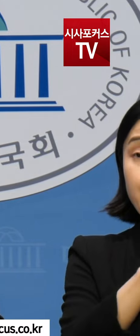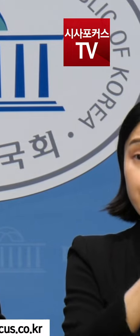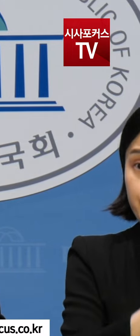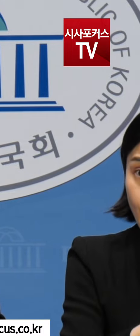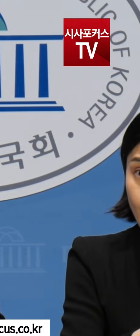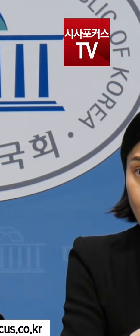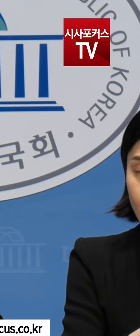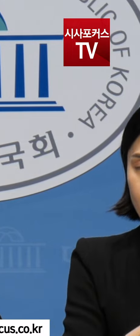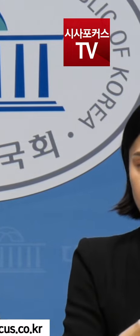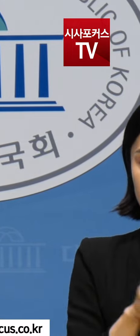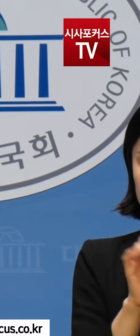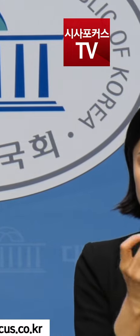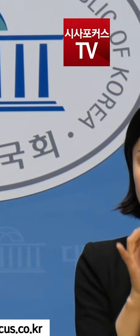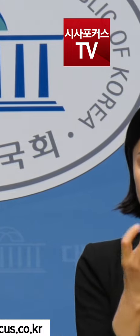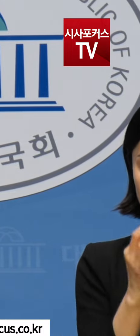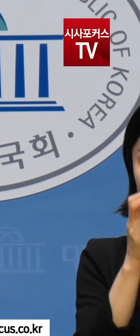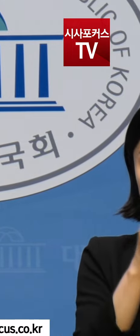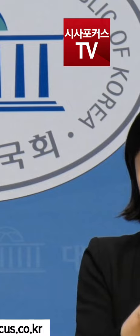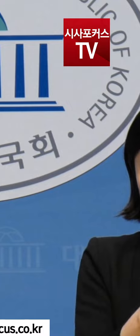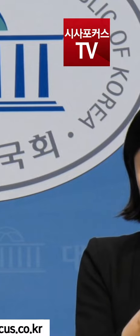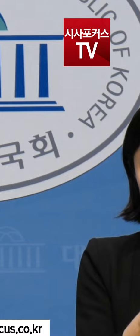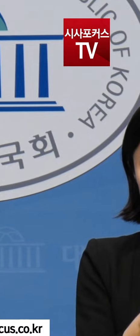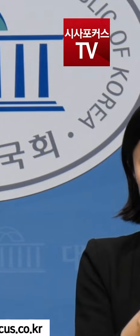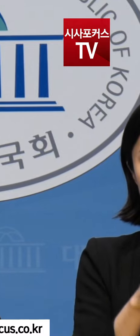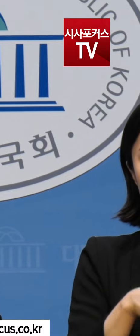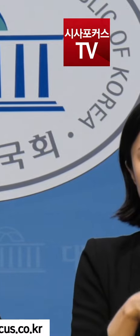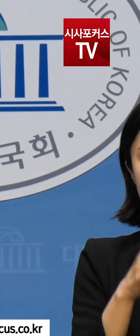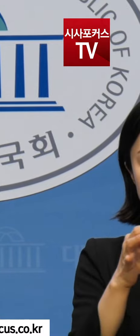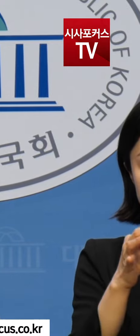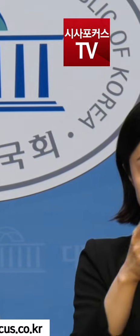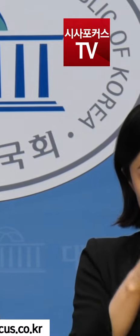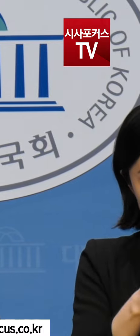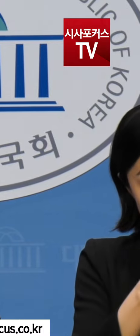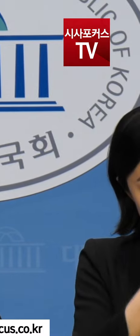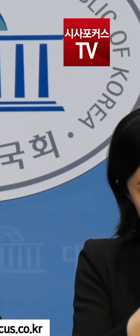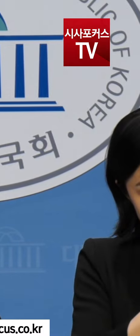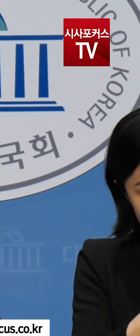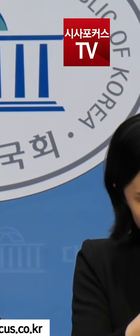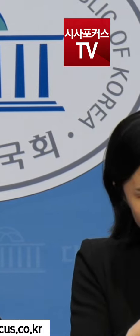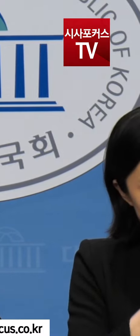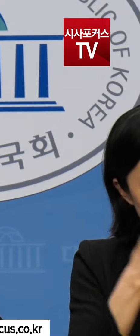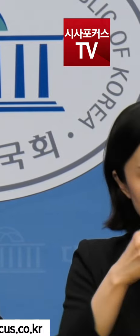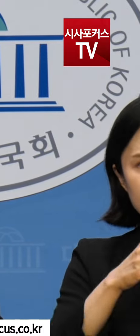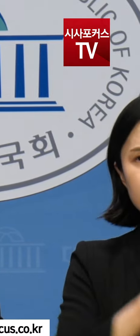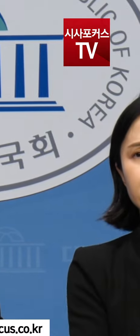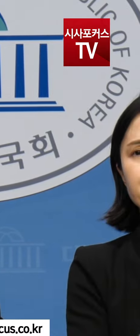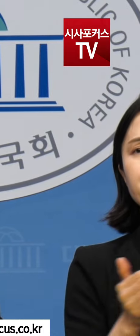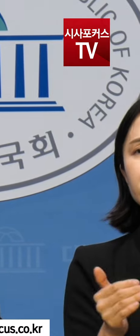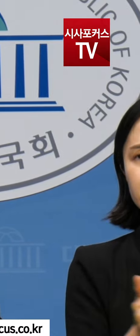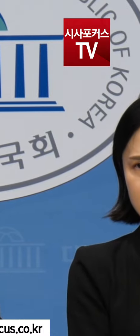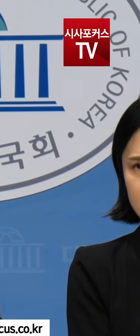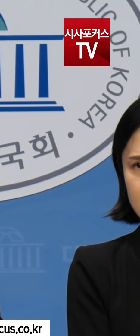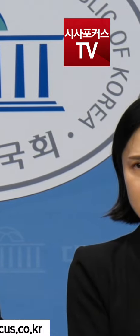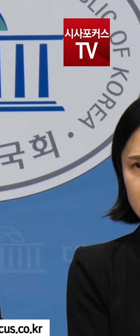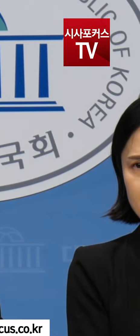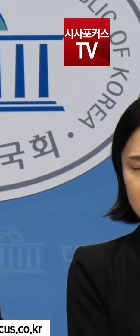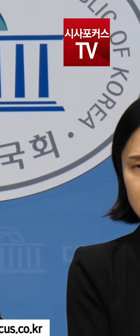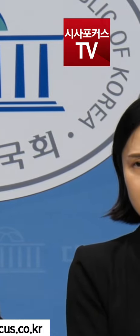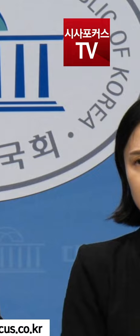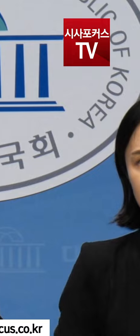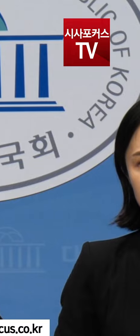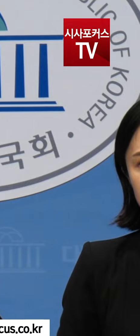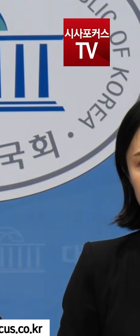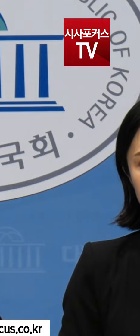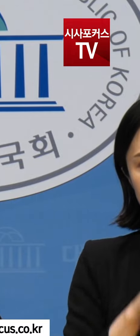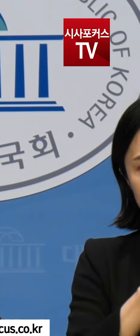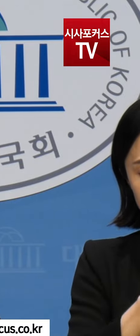시행을 예고했다가 지난해 11월 전격 철회했다. 일부 지역에서 시범 사업을 시행하는 등